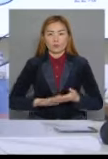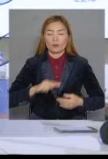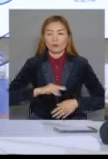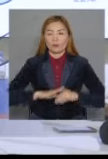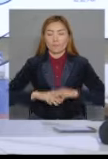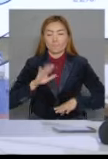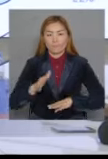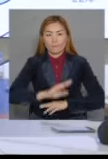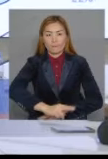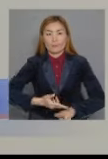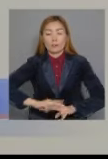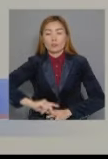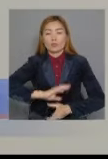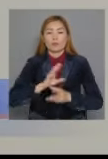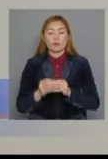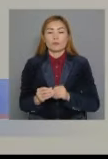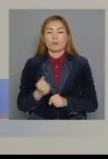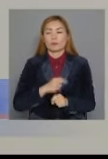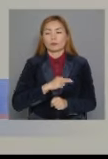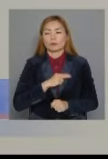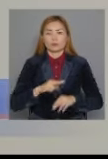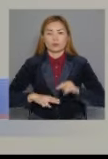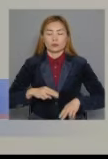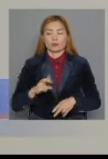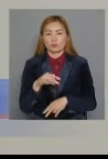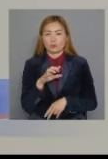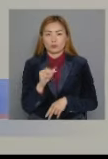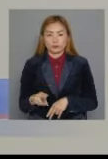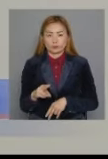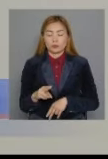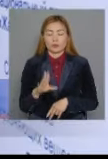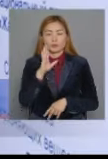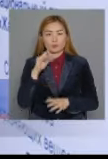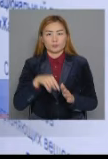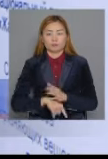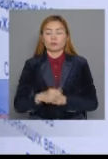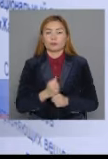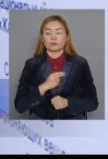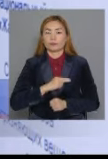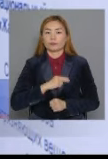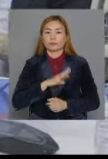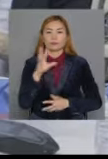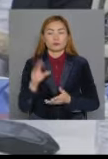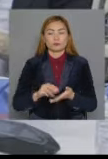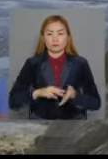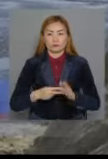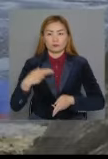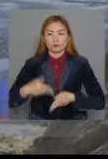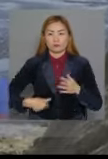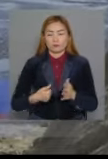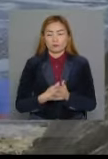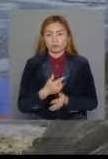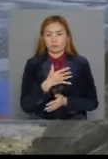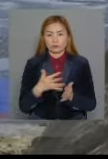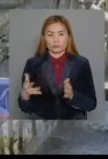сооружений. В рамках данного этапа ведутся работы по строительству блоков усреднителей сточных вод и флотации. Весь процесс планируется завершить до конца